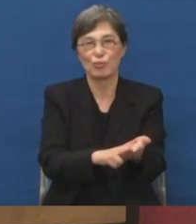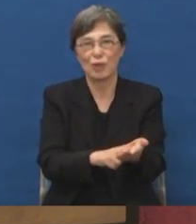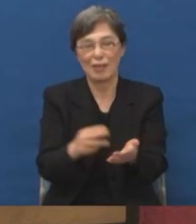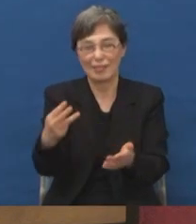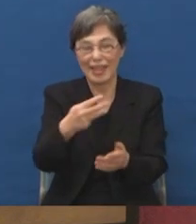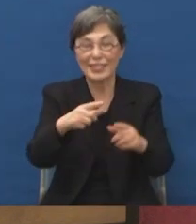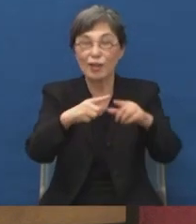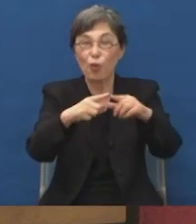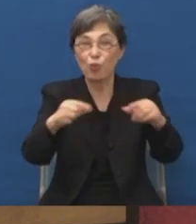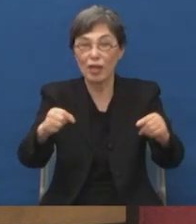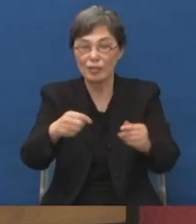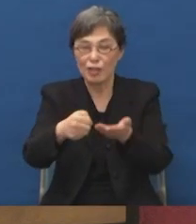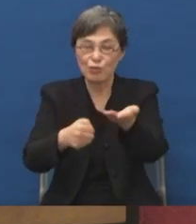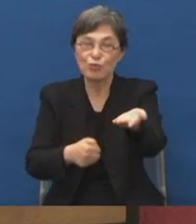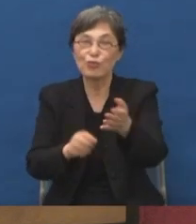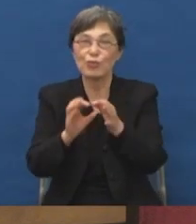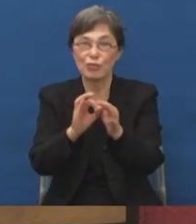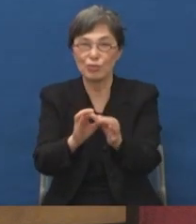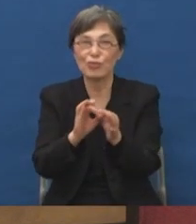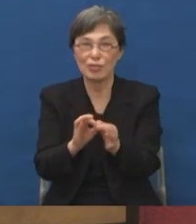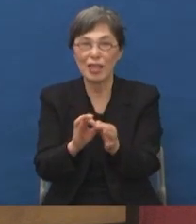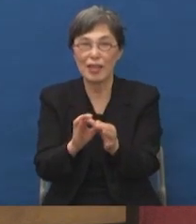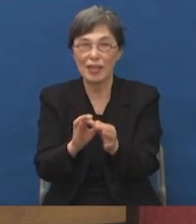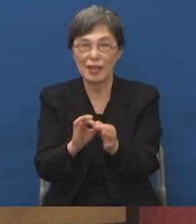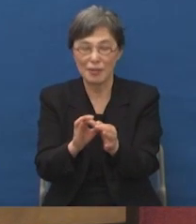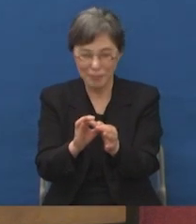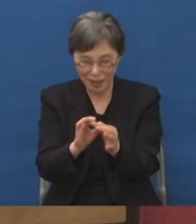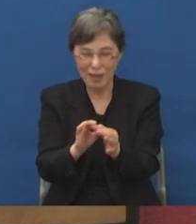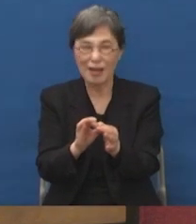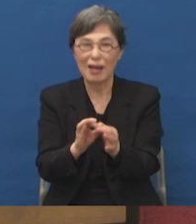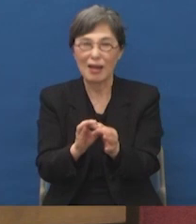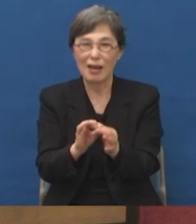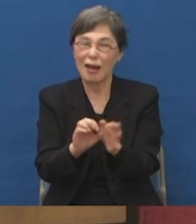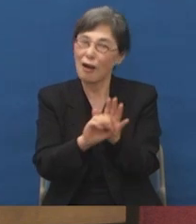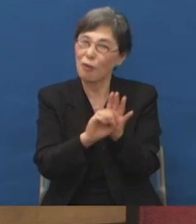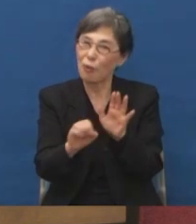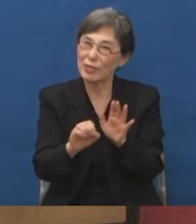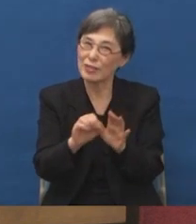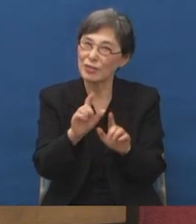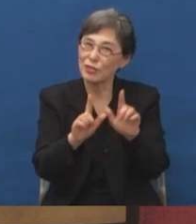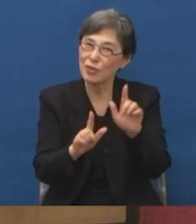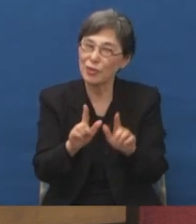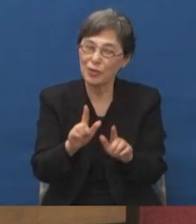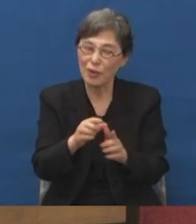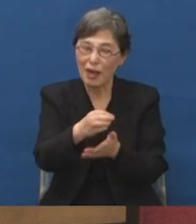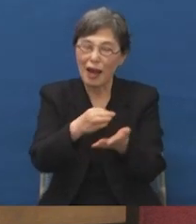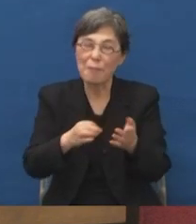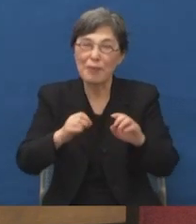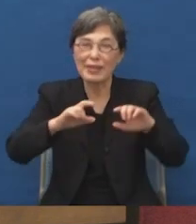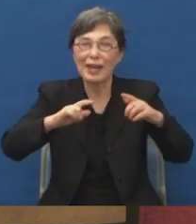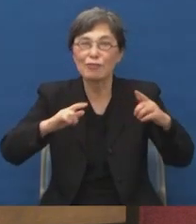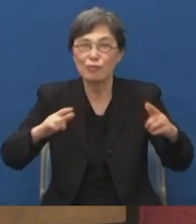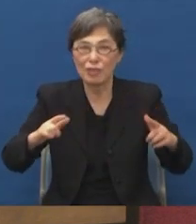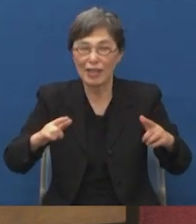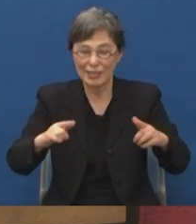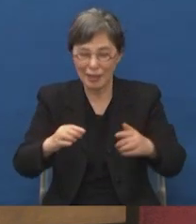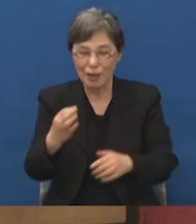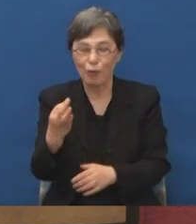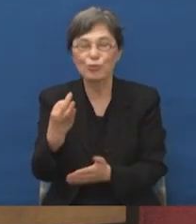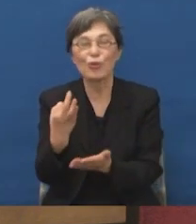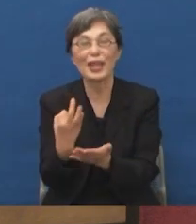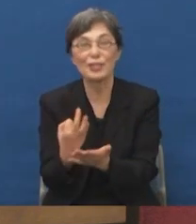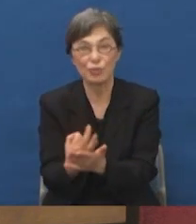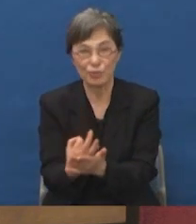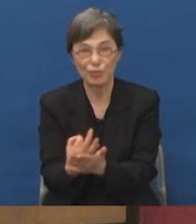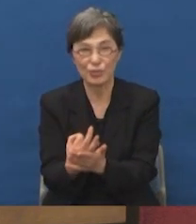への輸出について市場が大きくなり効率化するなどと、販売拡大でコストを安くし、